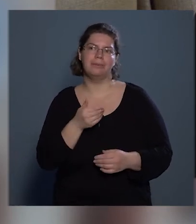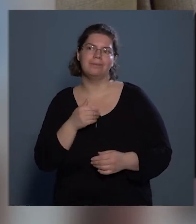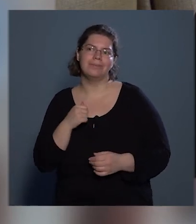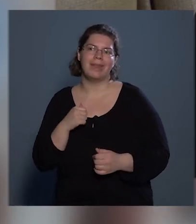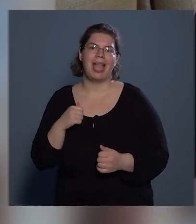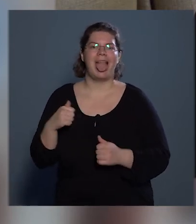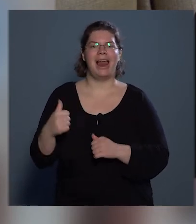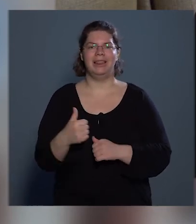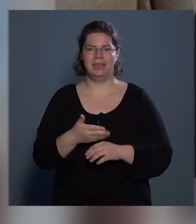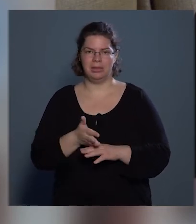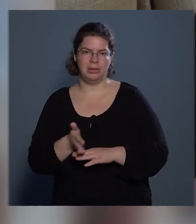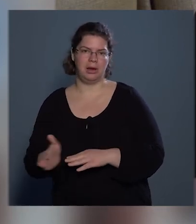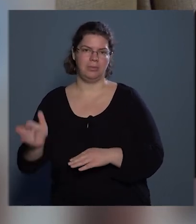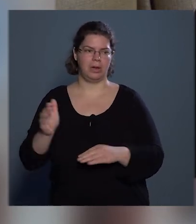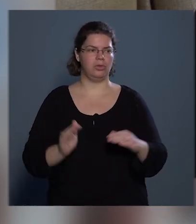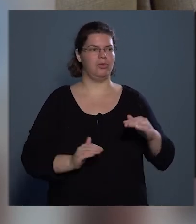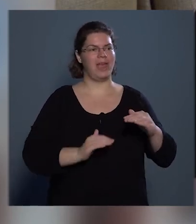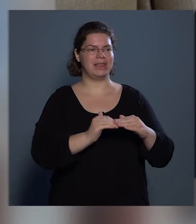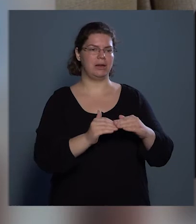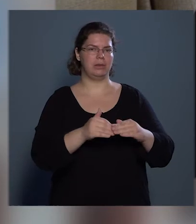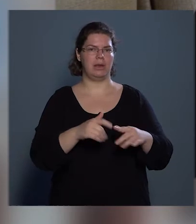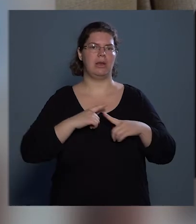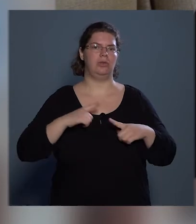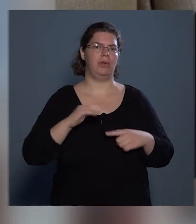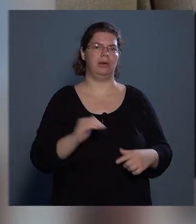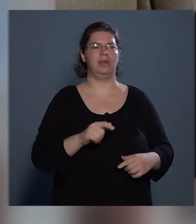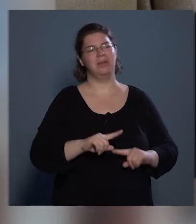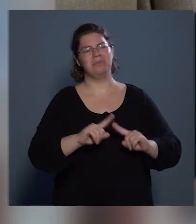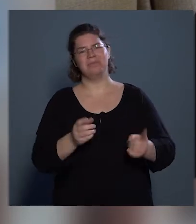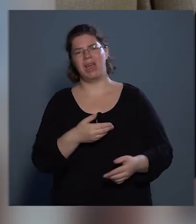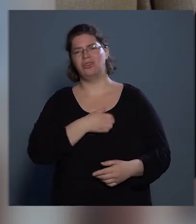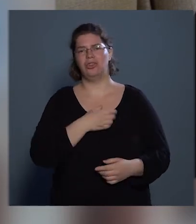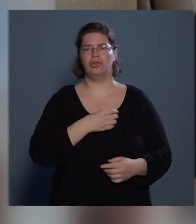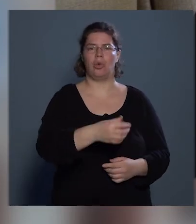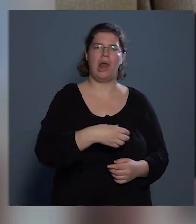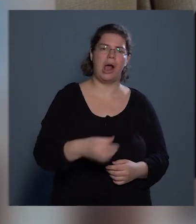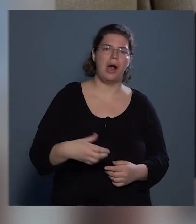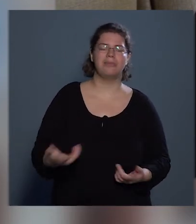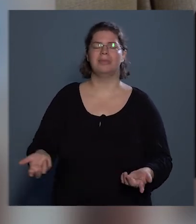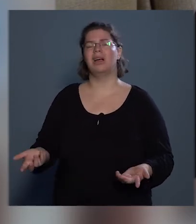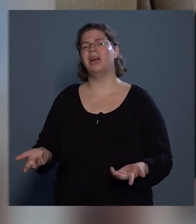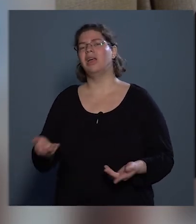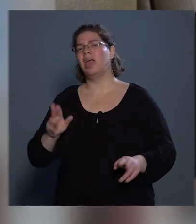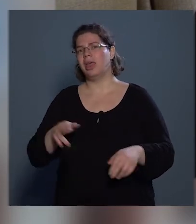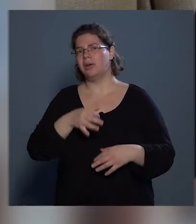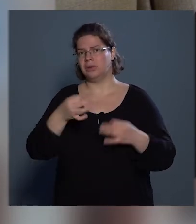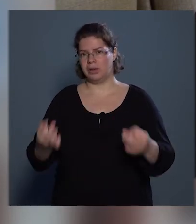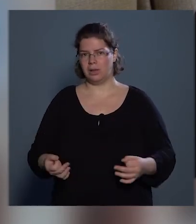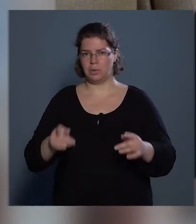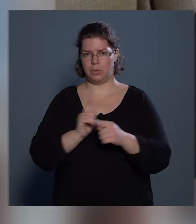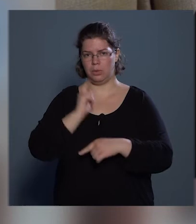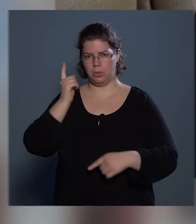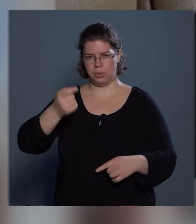a felzárkóztatásra váró gyerekeket más iskolába teszik át, erről nyilatkozott, úgy tudom,